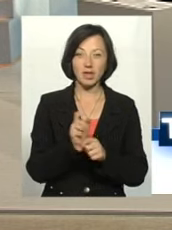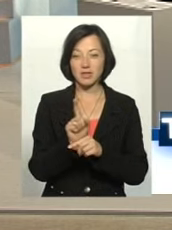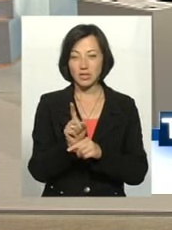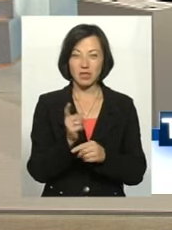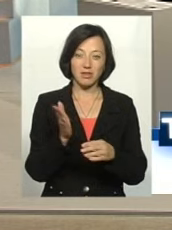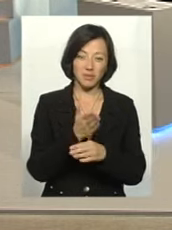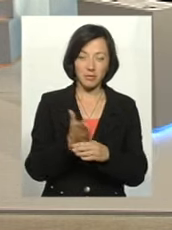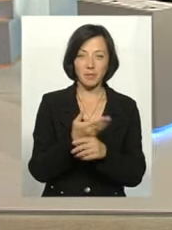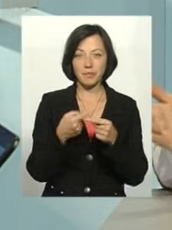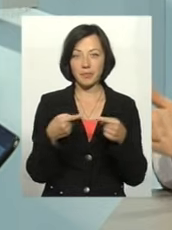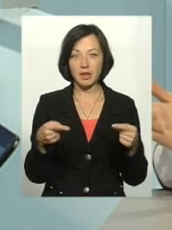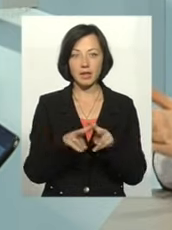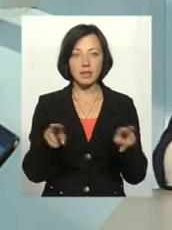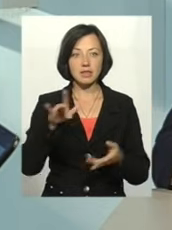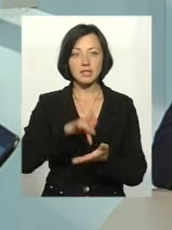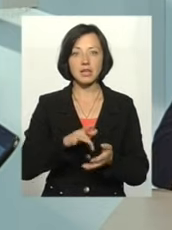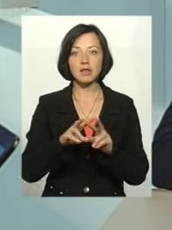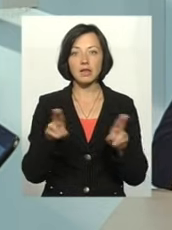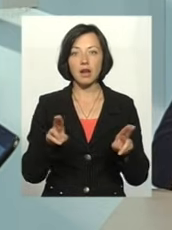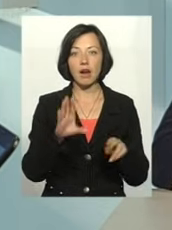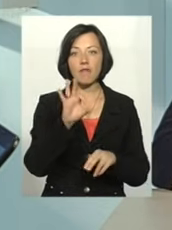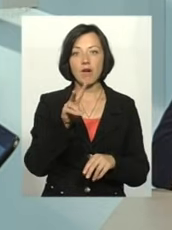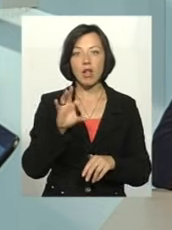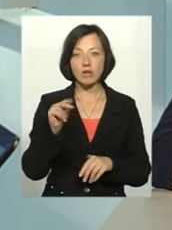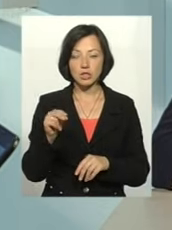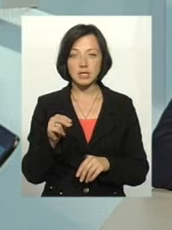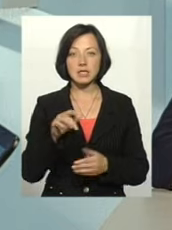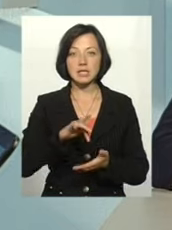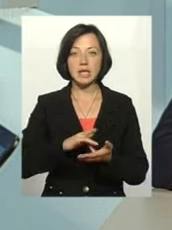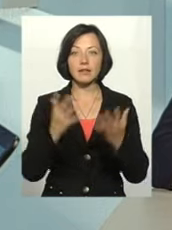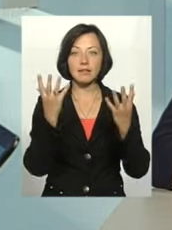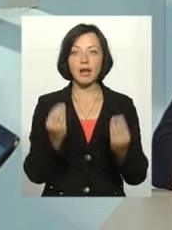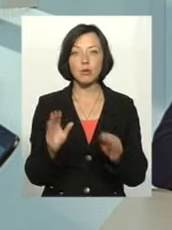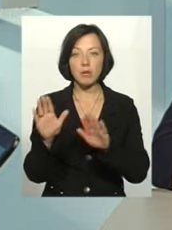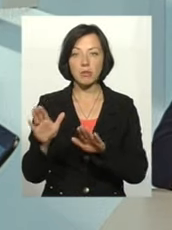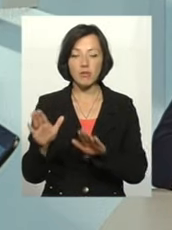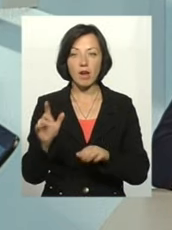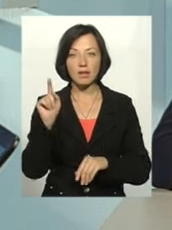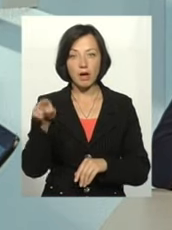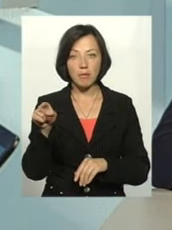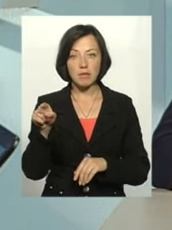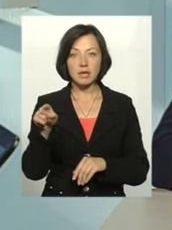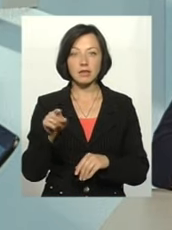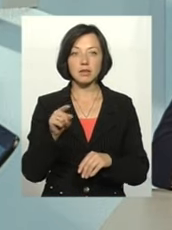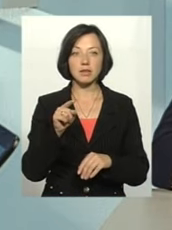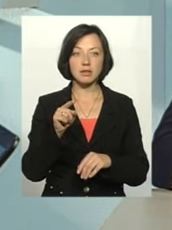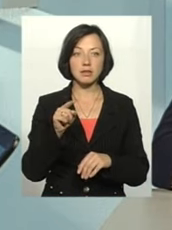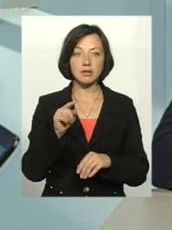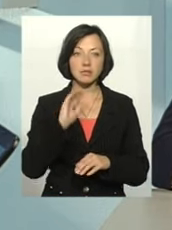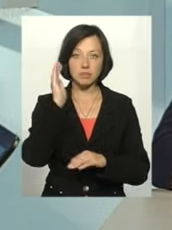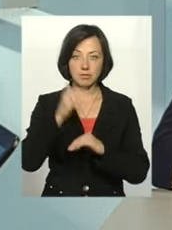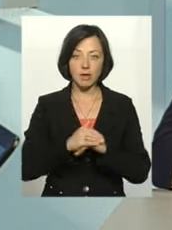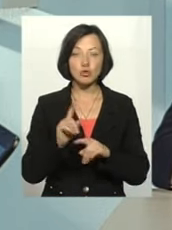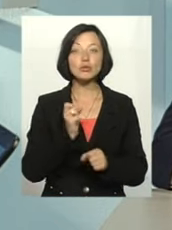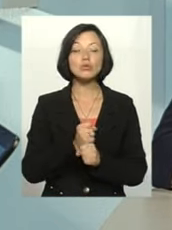поробки. Приблизно такий центр, як Волочиську. Центр денного перебування, але там вони цілий день. Що